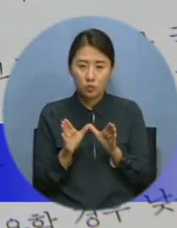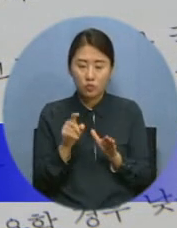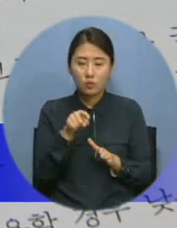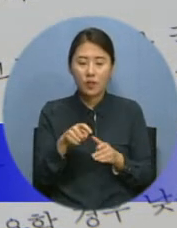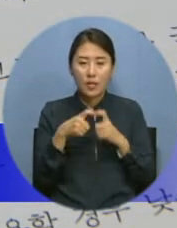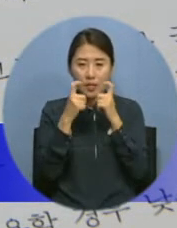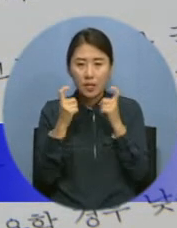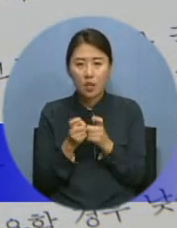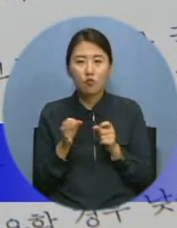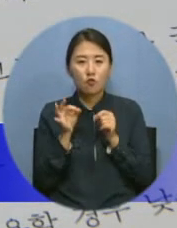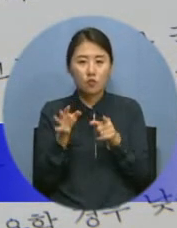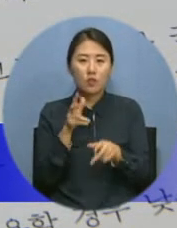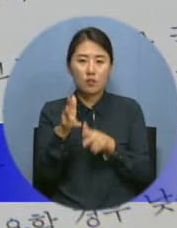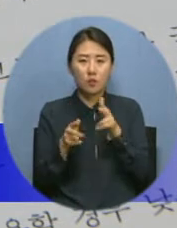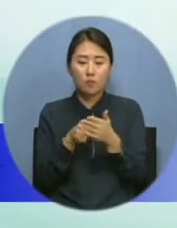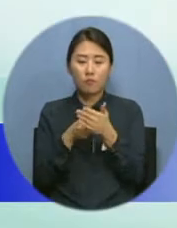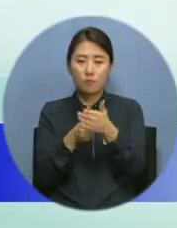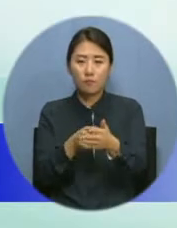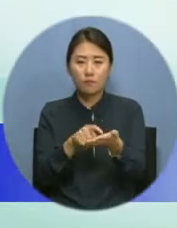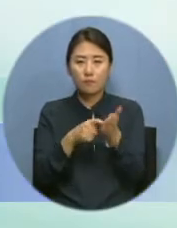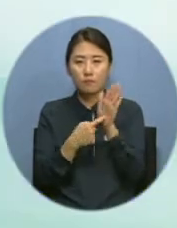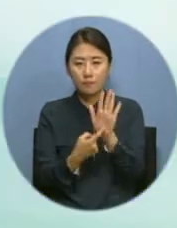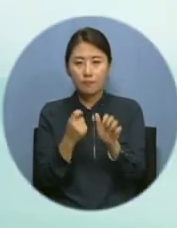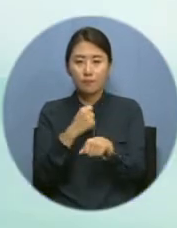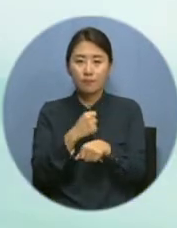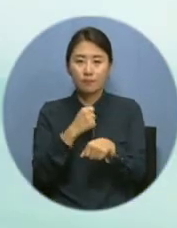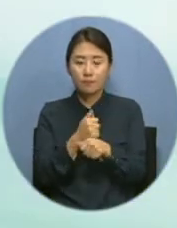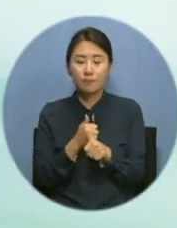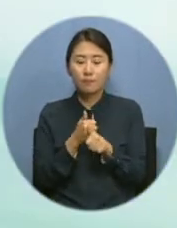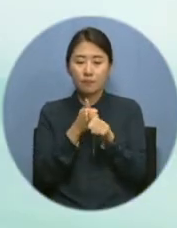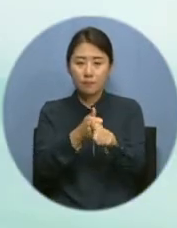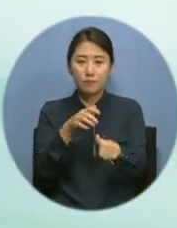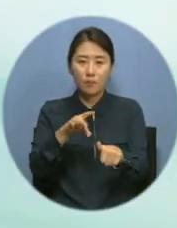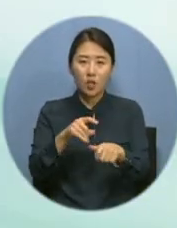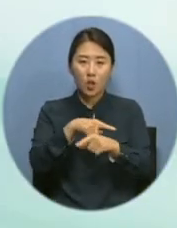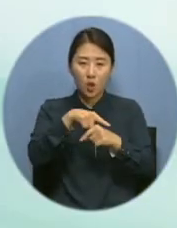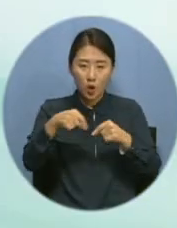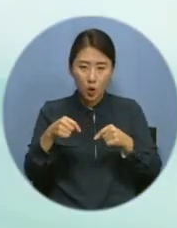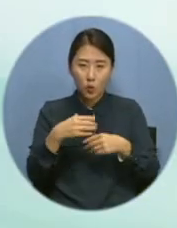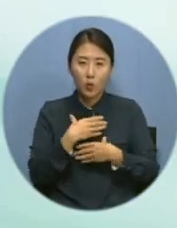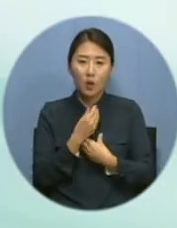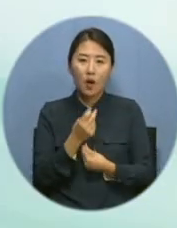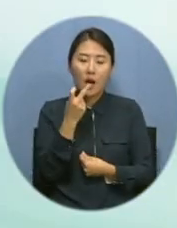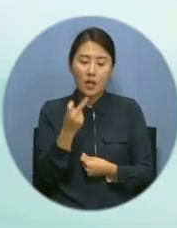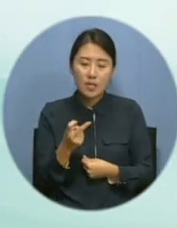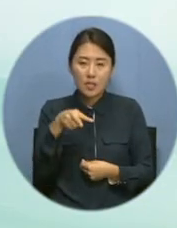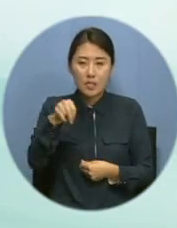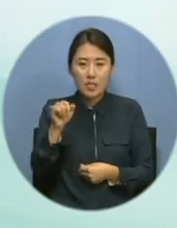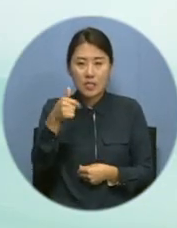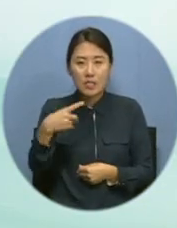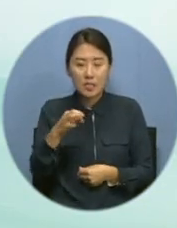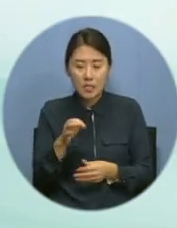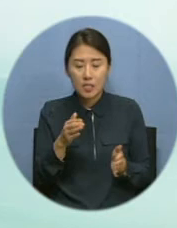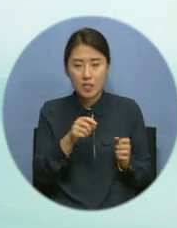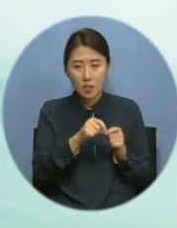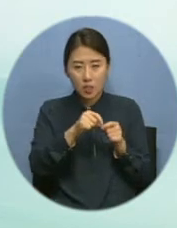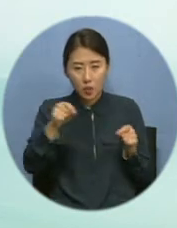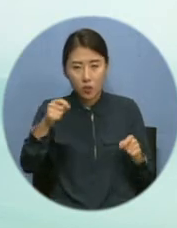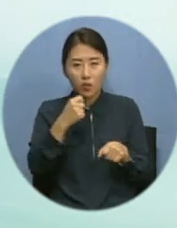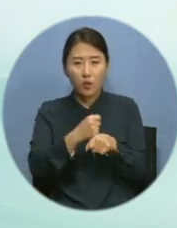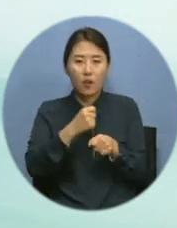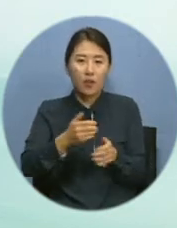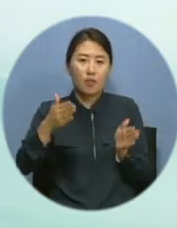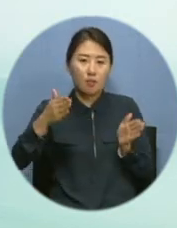투자 사업으로 추진한다고 밝혔습니다. 이에 따라 우선 여의도에서 안산과 시흥을 잇는 1단계 구간이